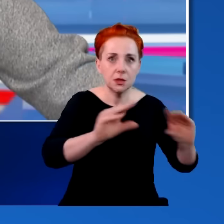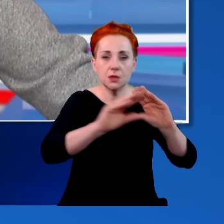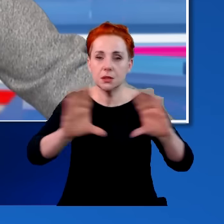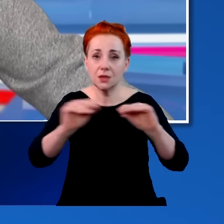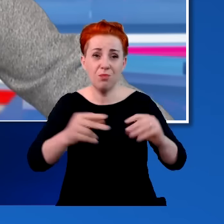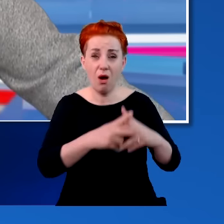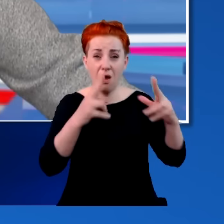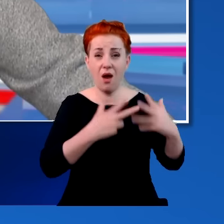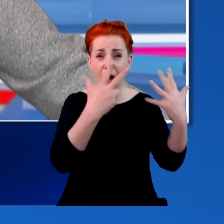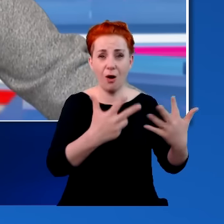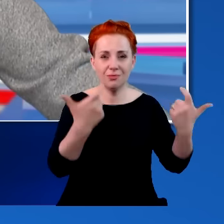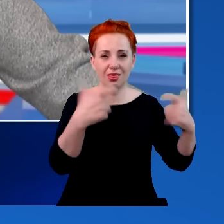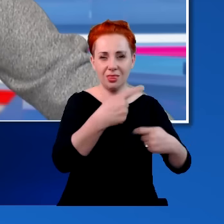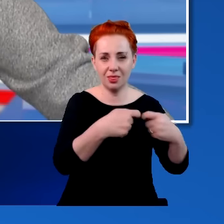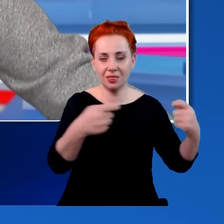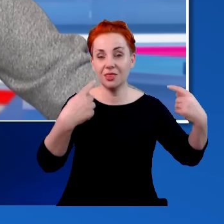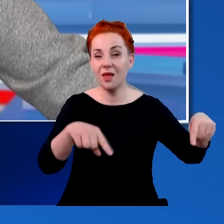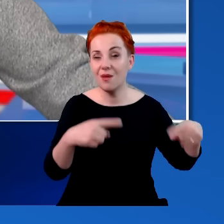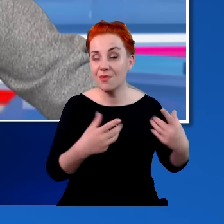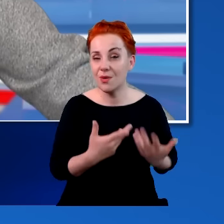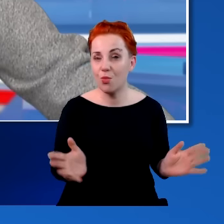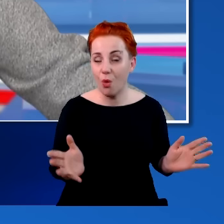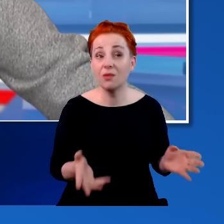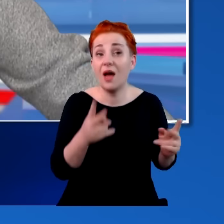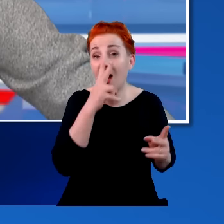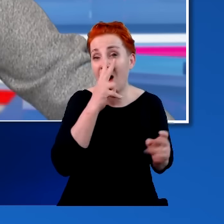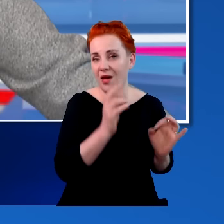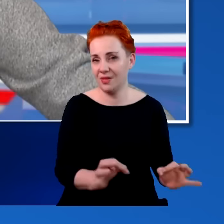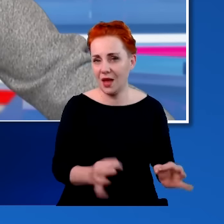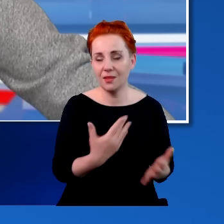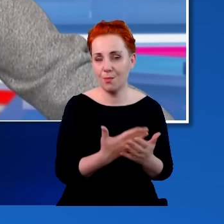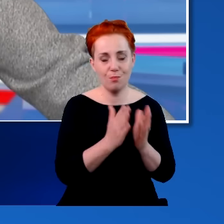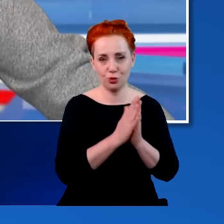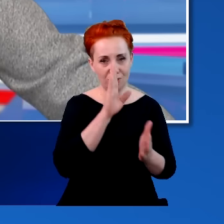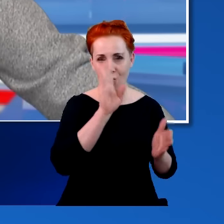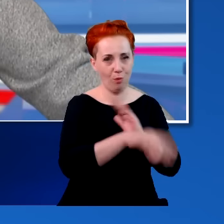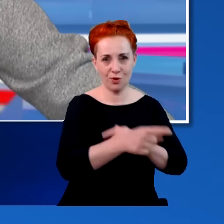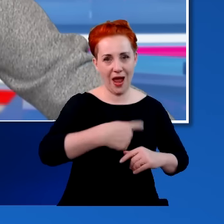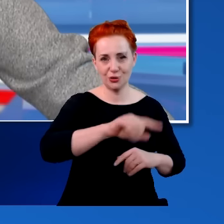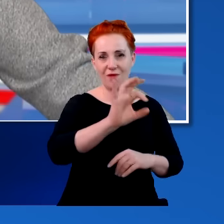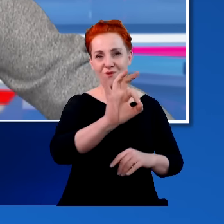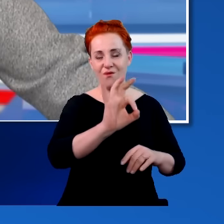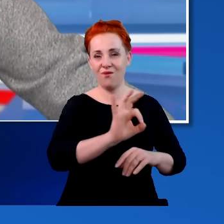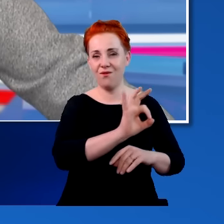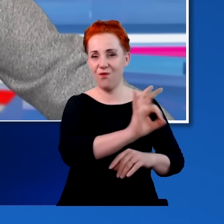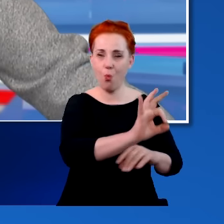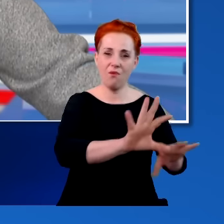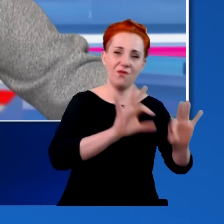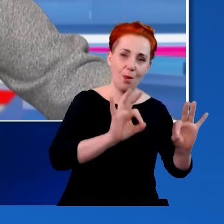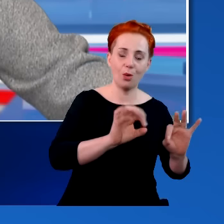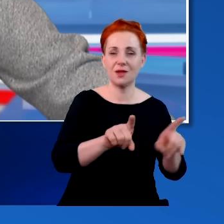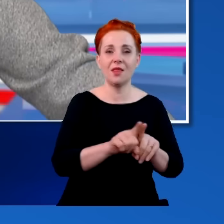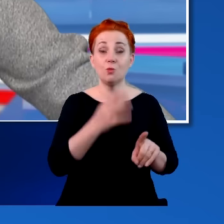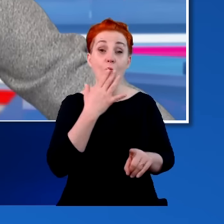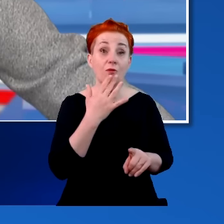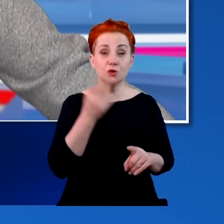lat nie rozwiązaliście i teraz one wychodzą. Więc tutaj proszę nie obrażać wyborców naszych i mówić, że ktoś z zewnątrz